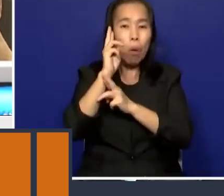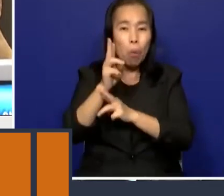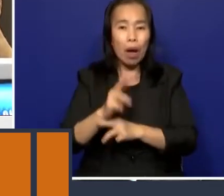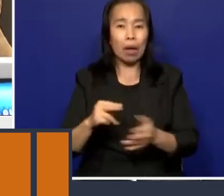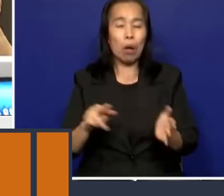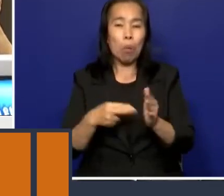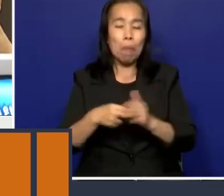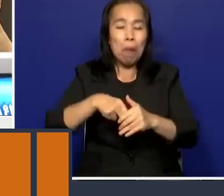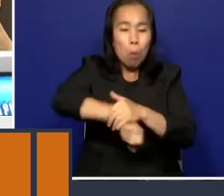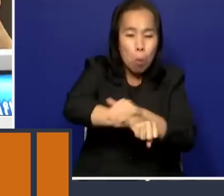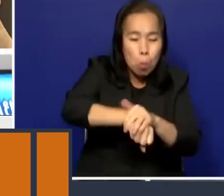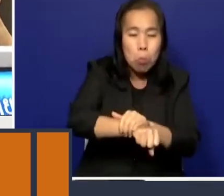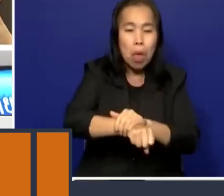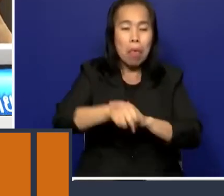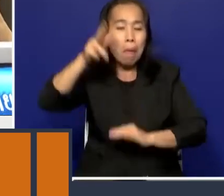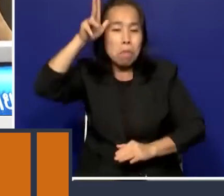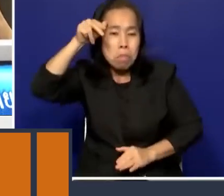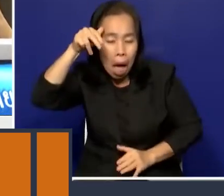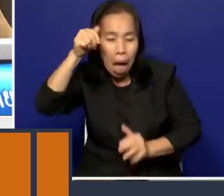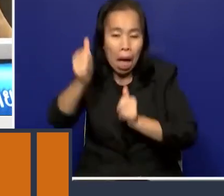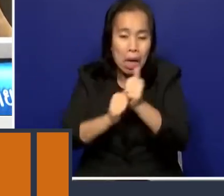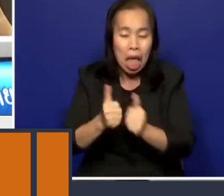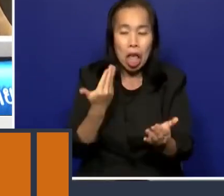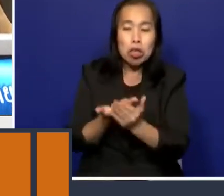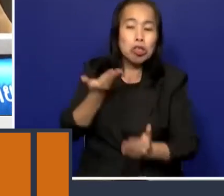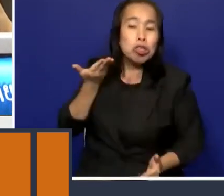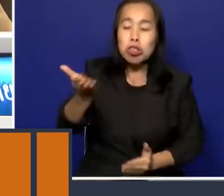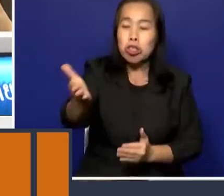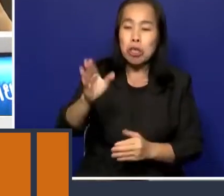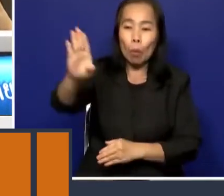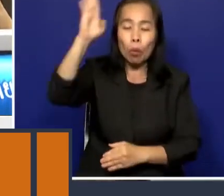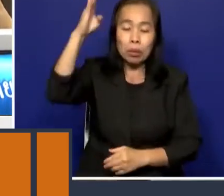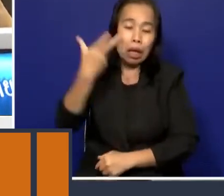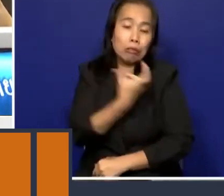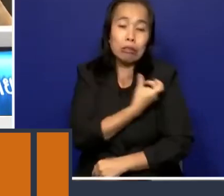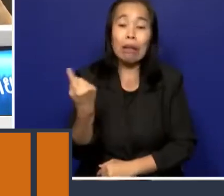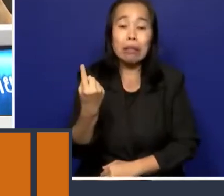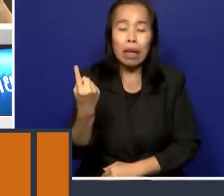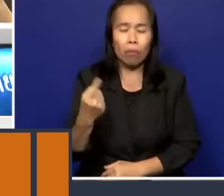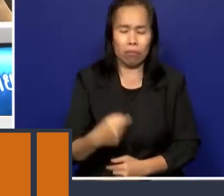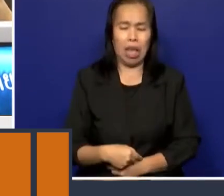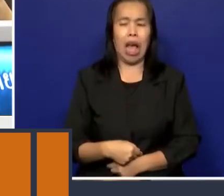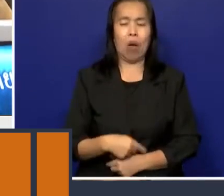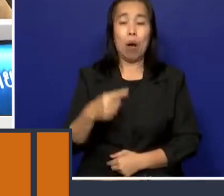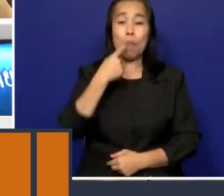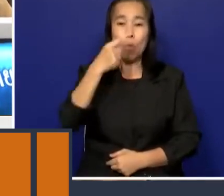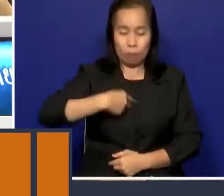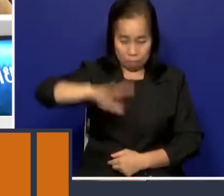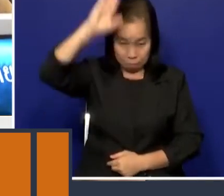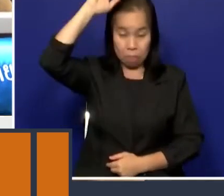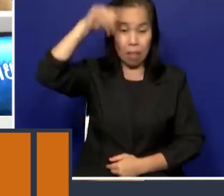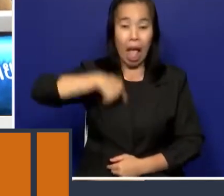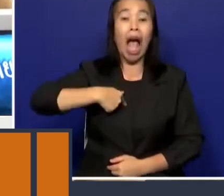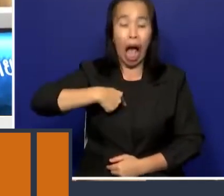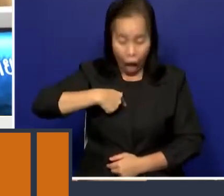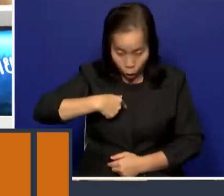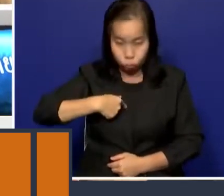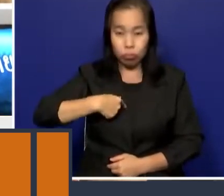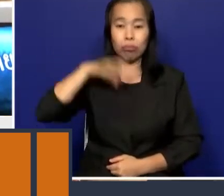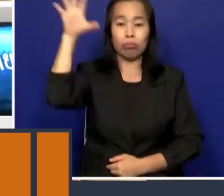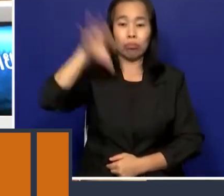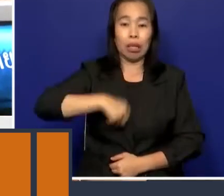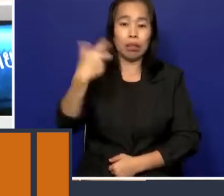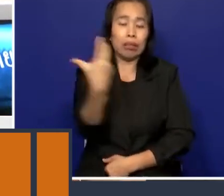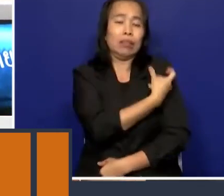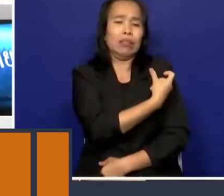เดียวแทงมาตัวเดียวตก circumst ؛้าวีวแต่ท่านผู้อภฐพั่ก็ประกาศกang ศพภว่จะอสาเป็กลุมแรกที่จะ